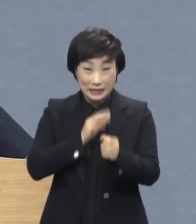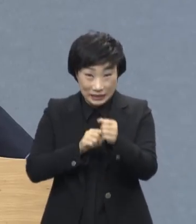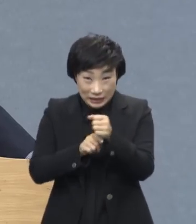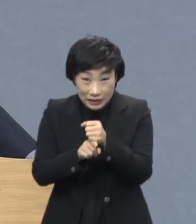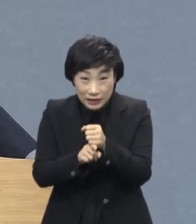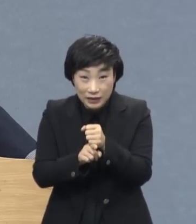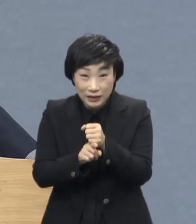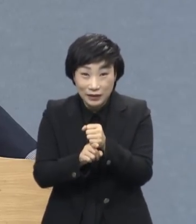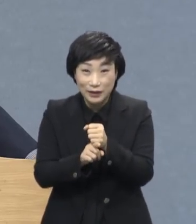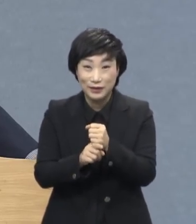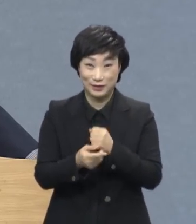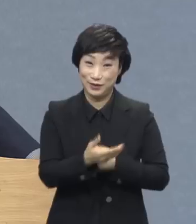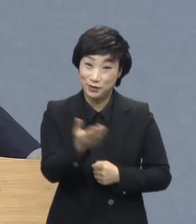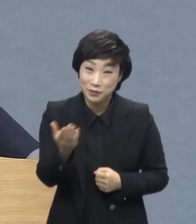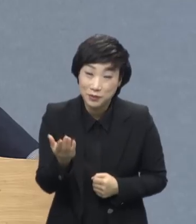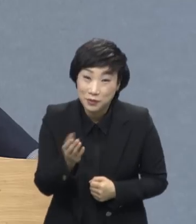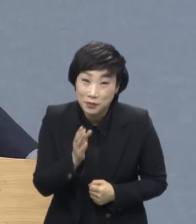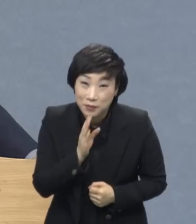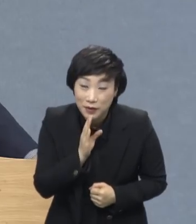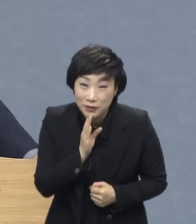진리라는 사실에 대해서